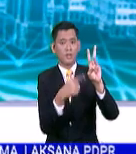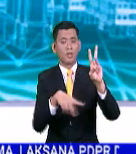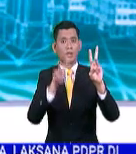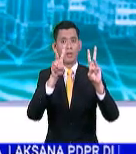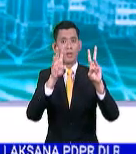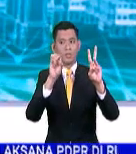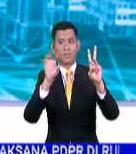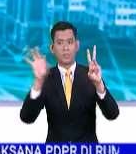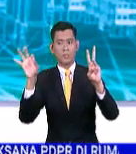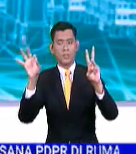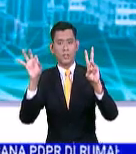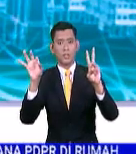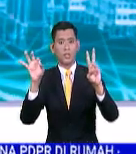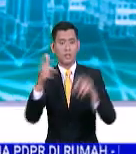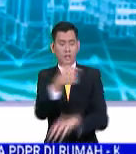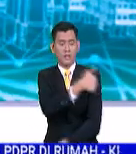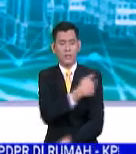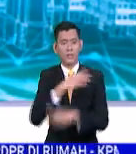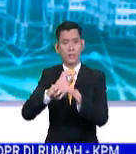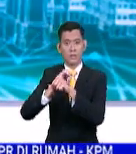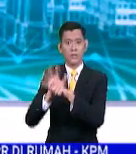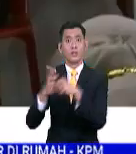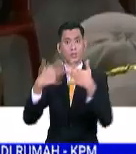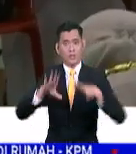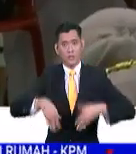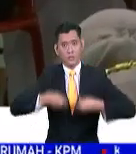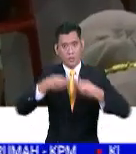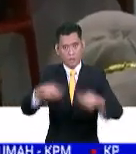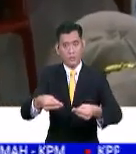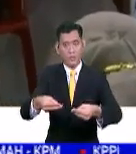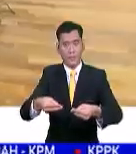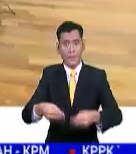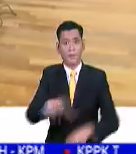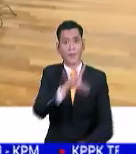86,029 dos diberikan. Sementara itu, sebanyak